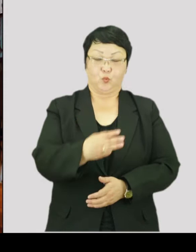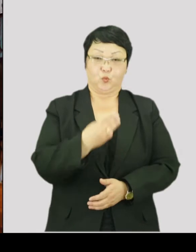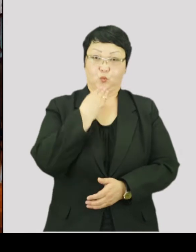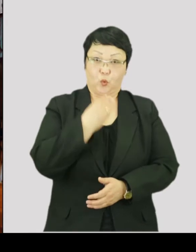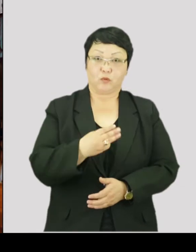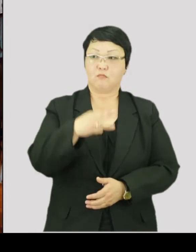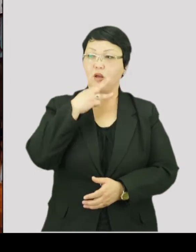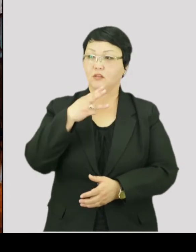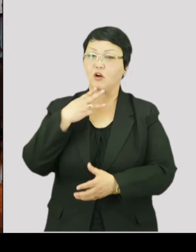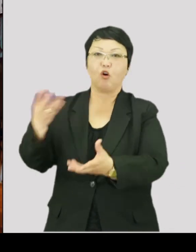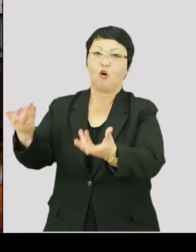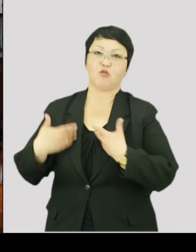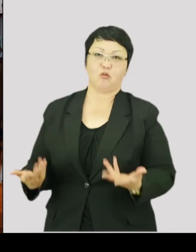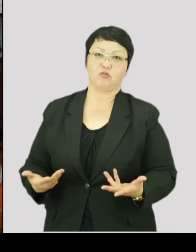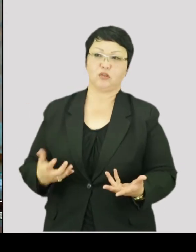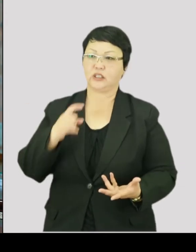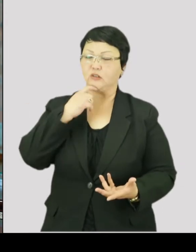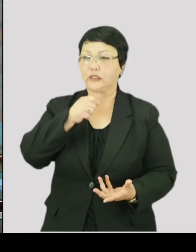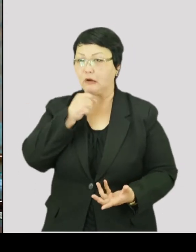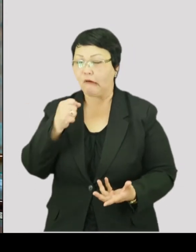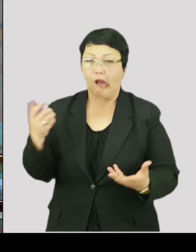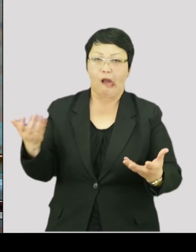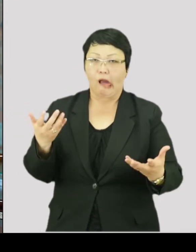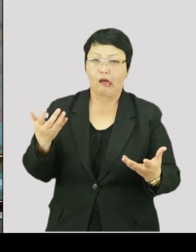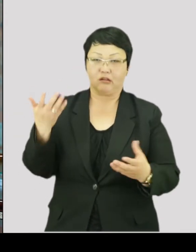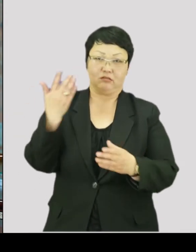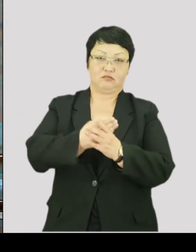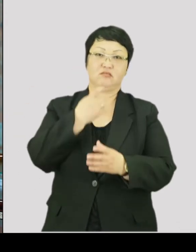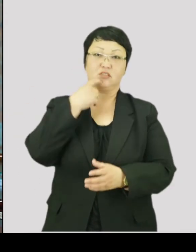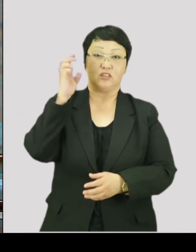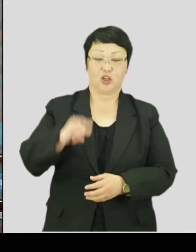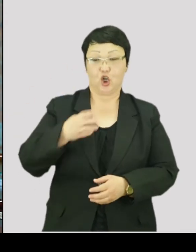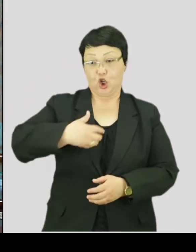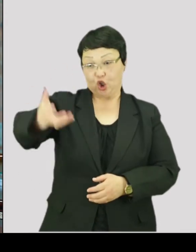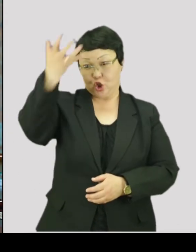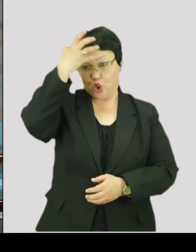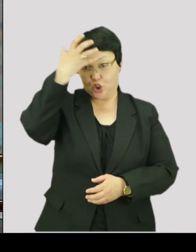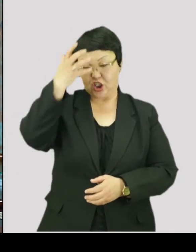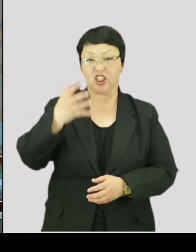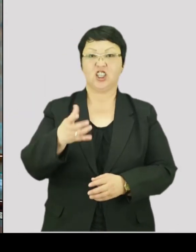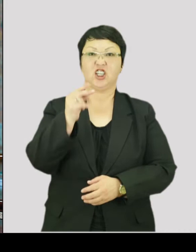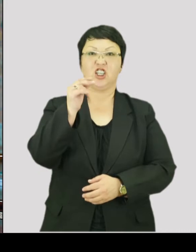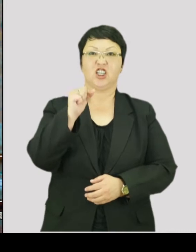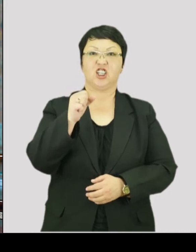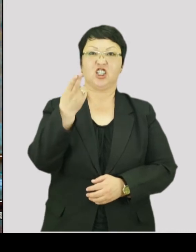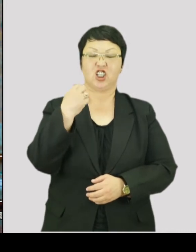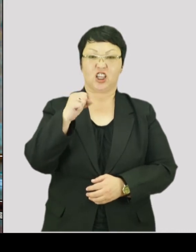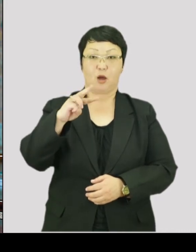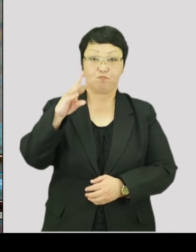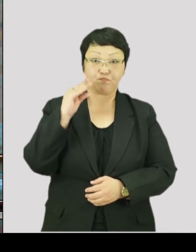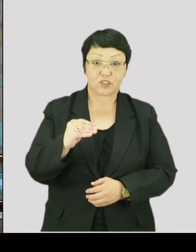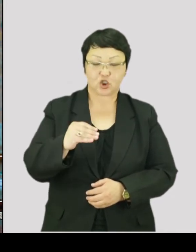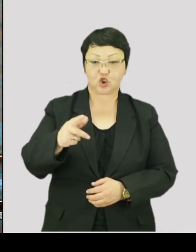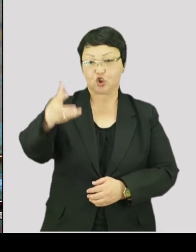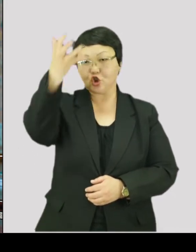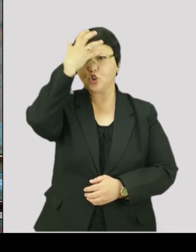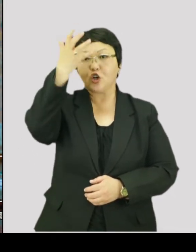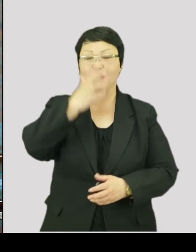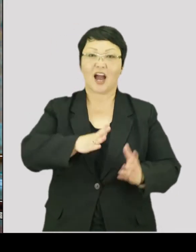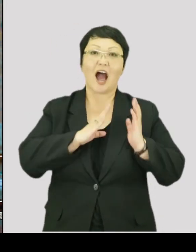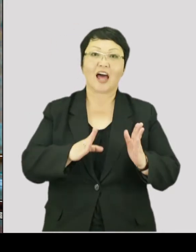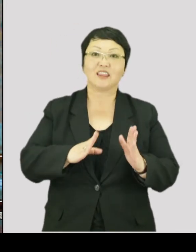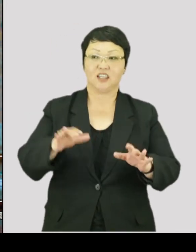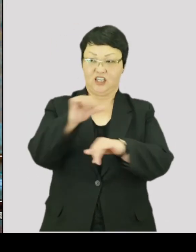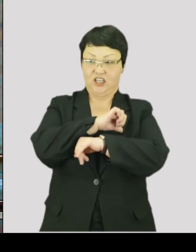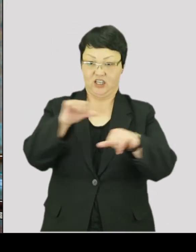чаддгүй. Энэ нь бол маш тулгамдсан асуудал болдог. Энд нэг юм. Энэ бол өөрөөр төрийн чадамж, төрийн нэг сэтгэлгээ нь иргэд